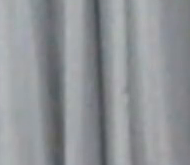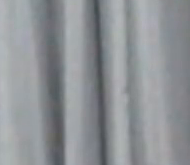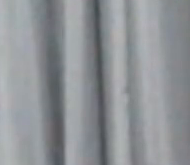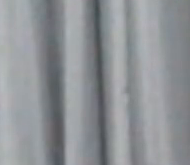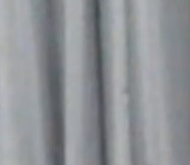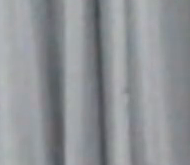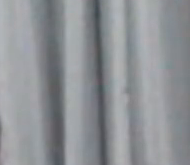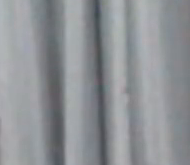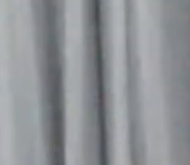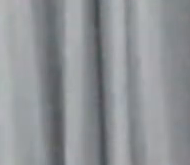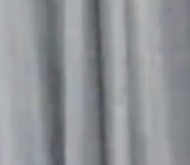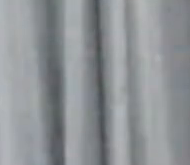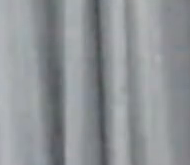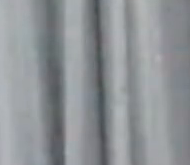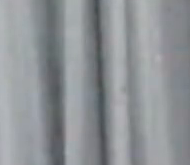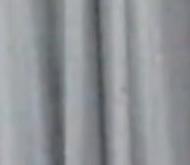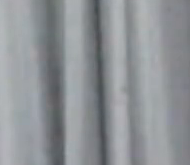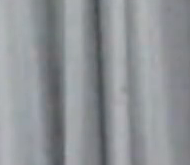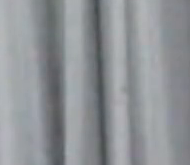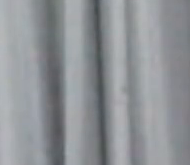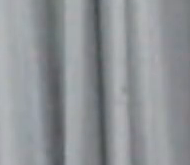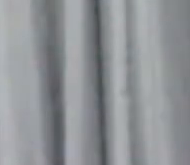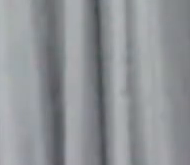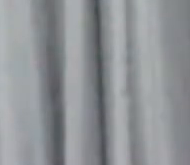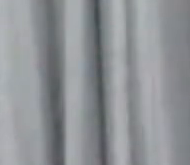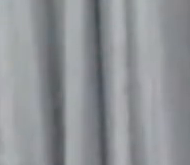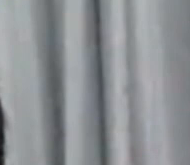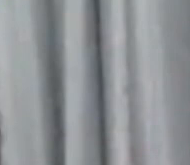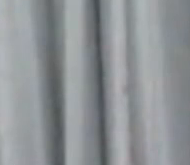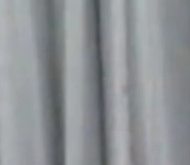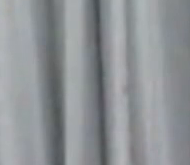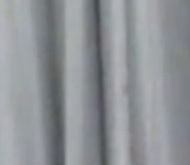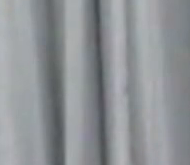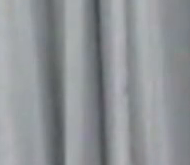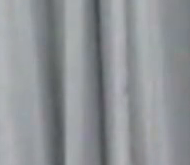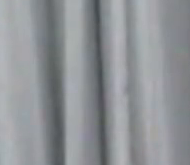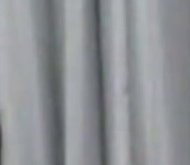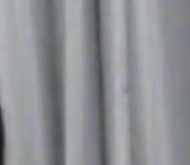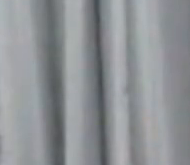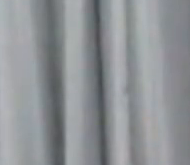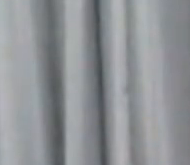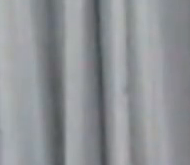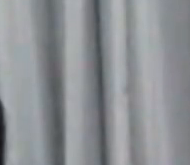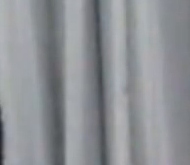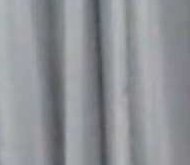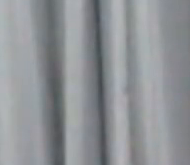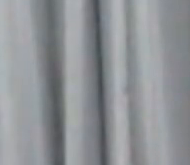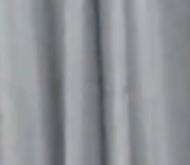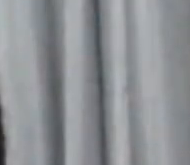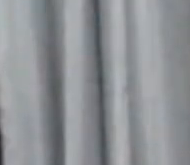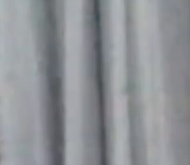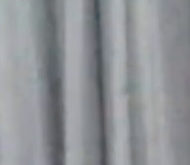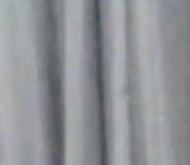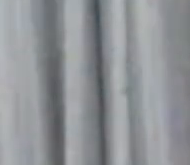പ്രശ്നങ്ങൾ പൂർണ്ണമായി മാറ്റാൻ കഴിയുന്ന മരുന്നുകളോ ശസ്ത്രക്രിയയോ ഒന്നും ഇന്ന് നിലവിൽ ലഭ്യമല്ല. എന്നാൽ ഈ പ്രശ്നങ്ങൾ ജാഗ്രതയോടെയും